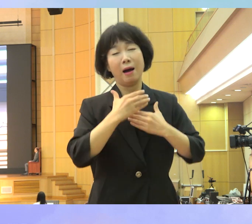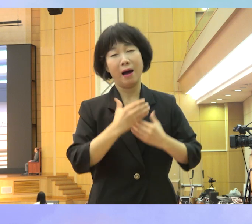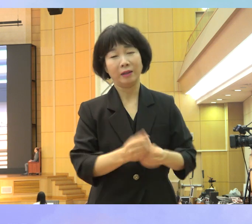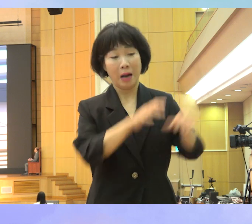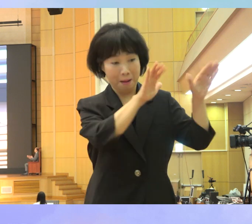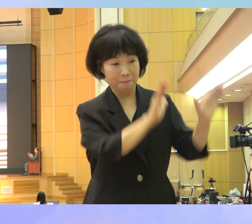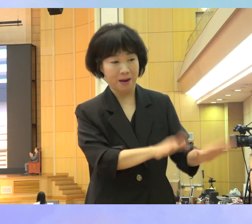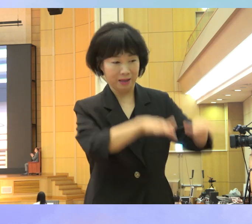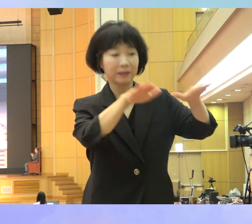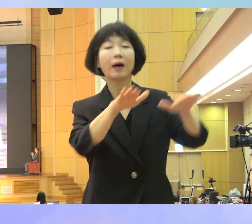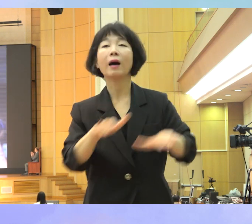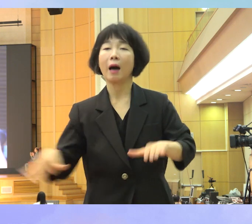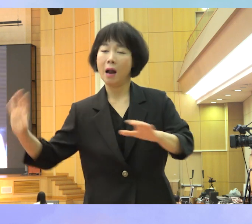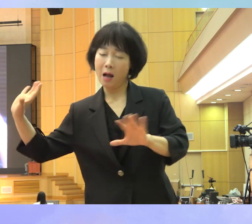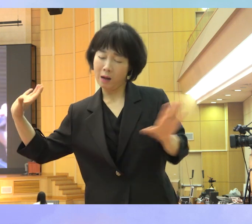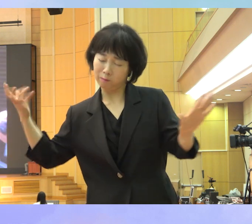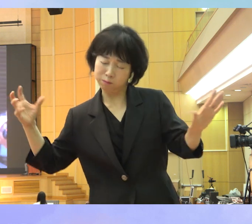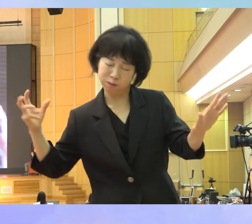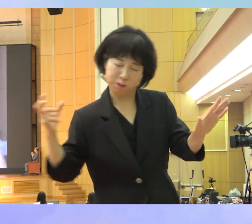안전한 보급